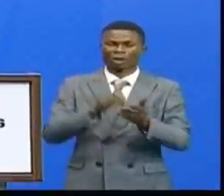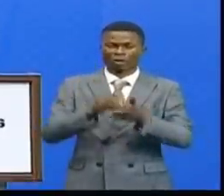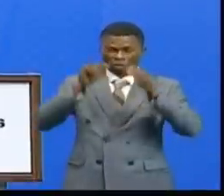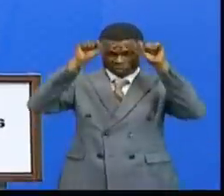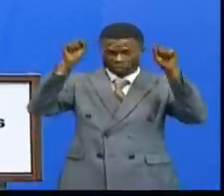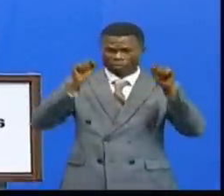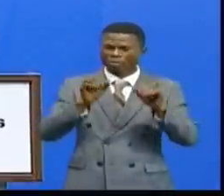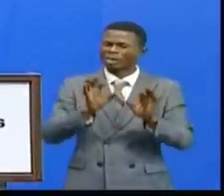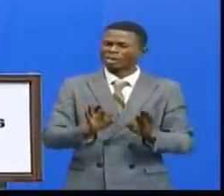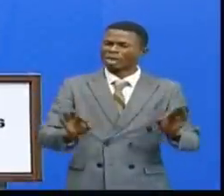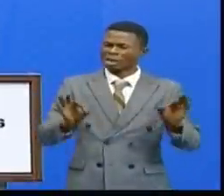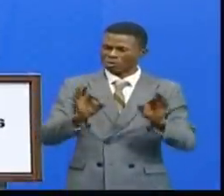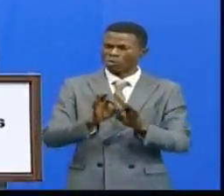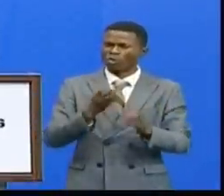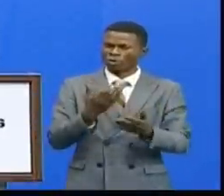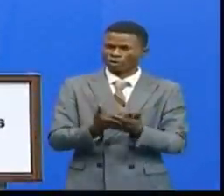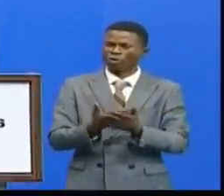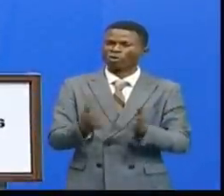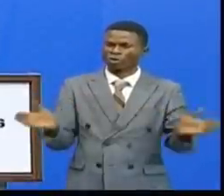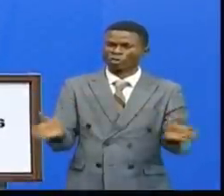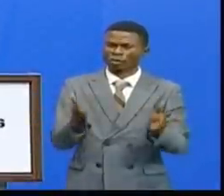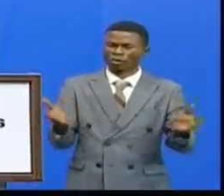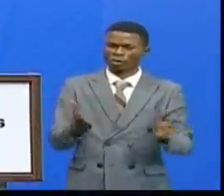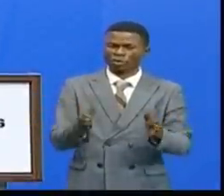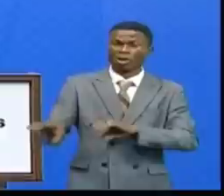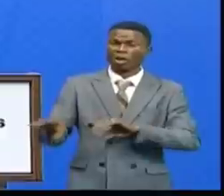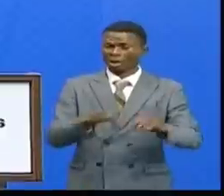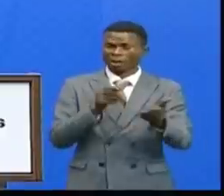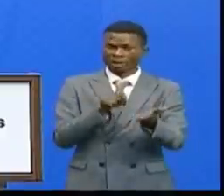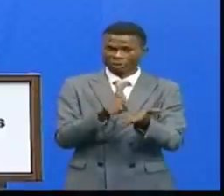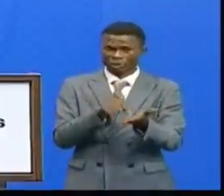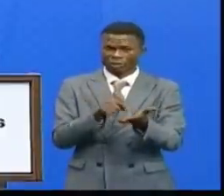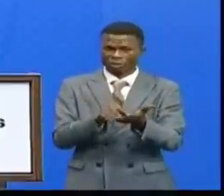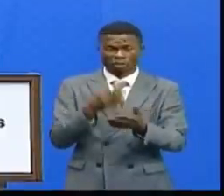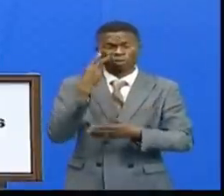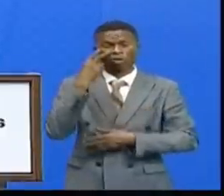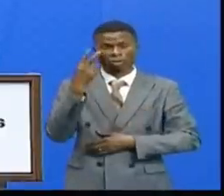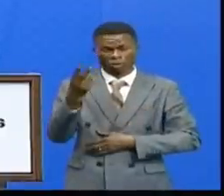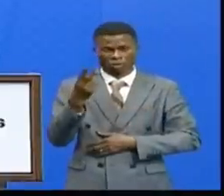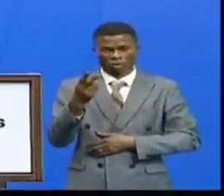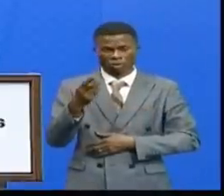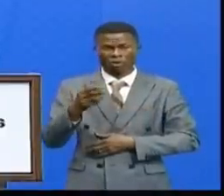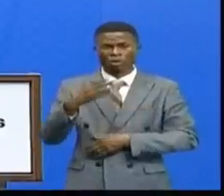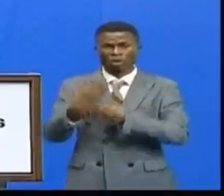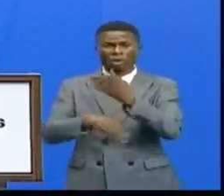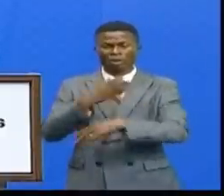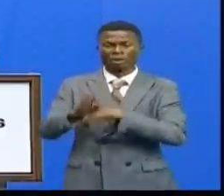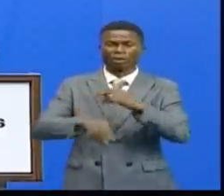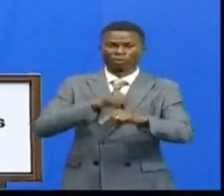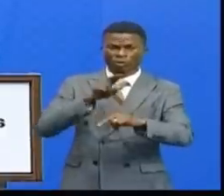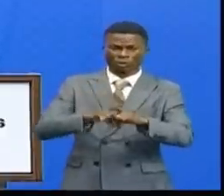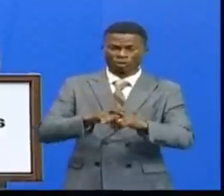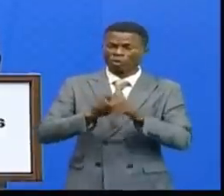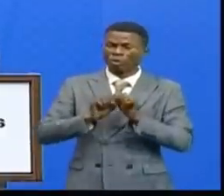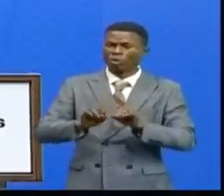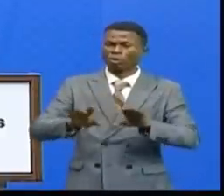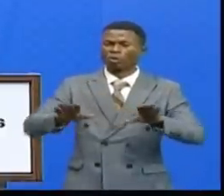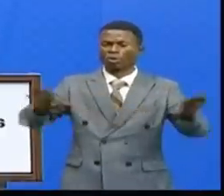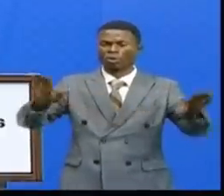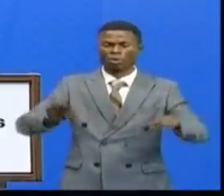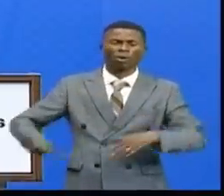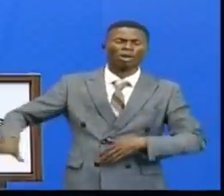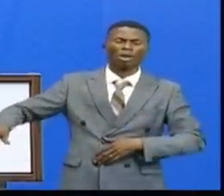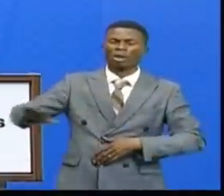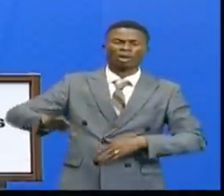la nécessité de renforcer les dites activités et de voir le service national s'est déployé à travers toutes